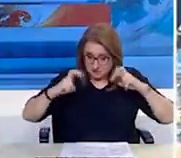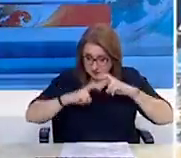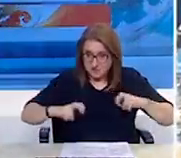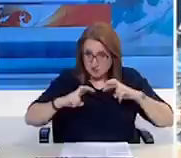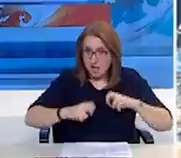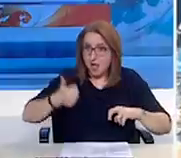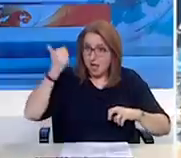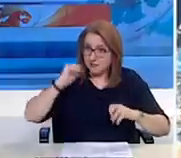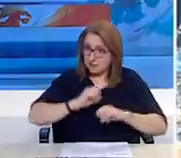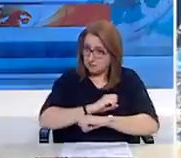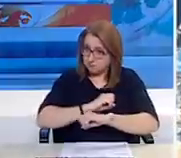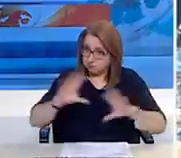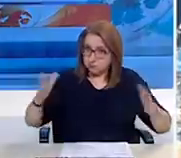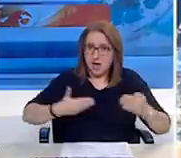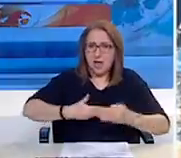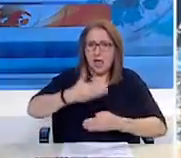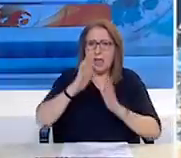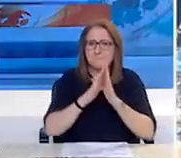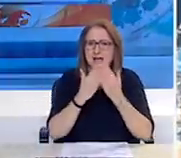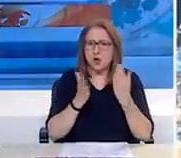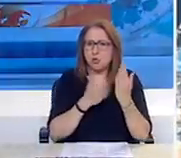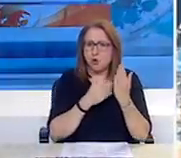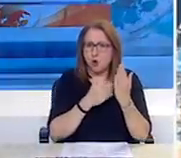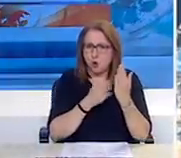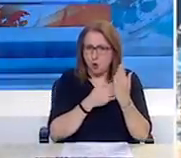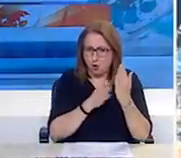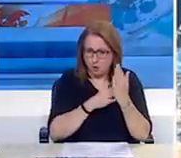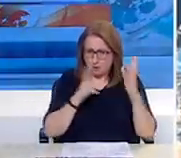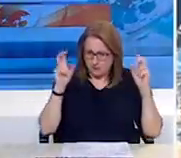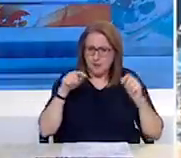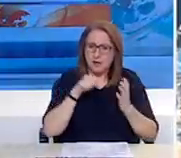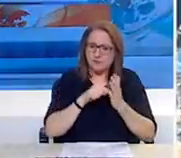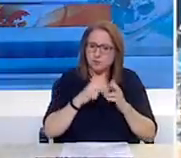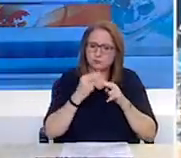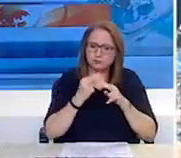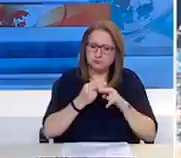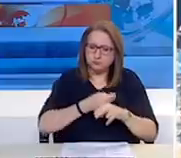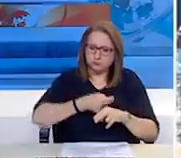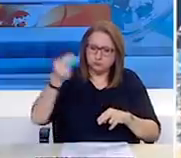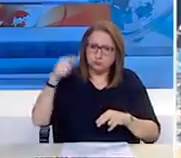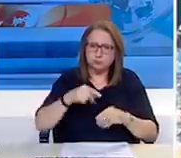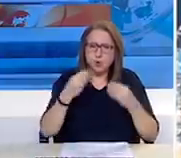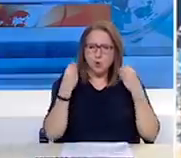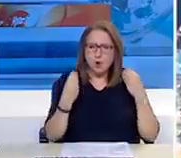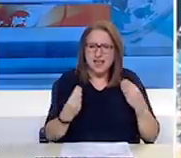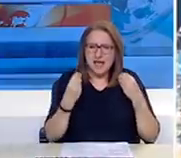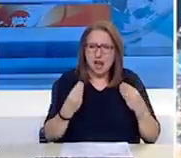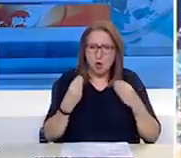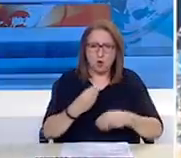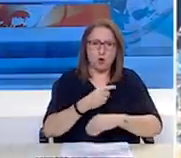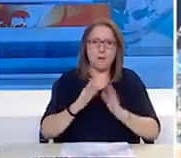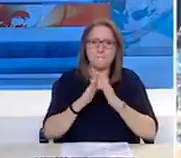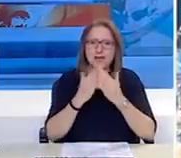δημοσιεύθηκαν εχθές στο υψηλής επιστημονικής απήχησης περιοδικό New England Journal of Medicine, ένα από τα καλύτερα ιατρικά περιοδικά στον